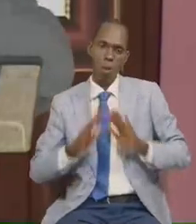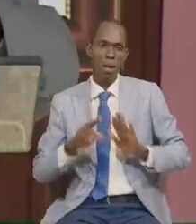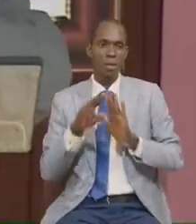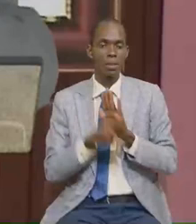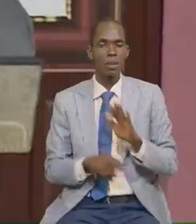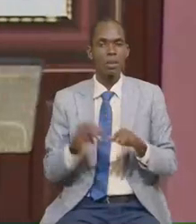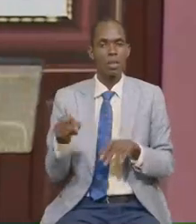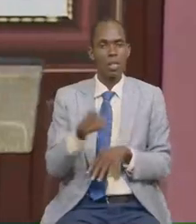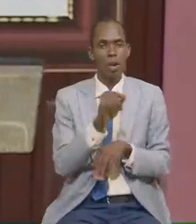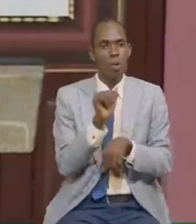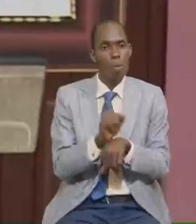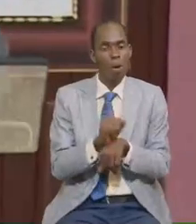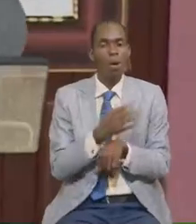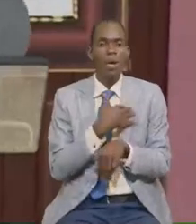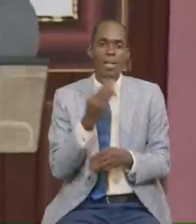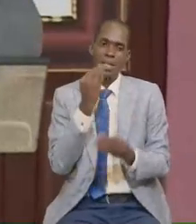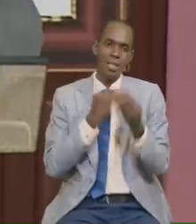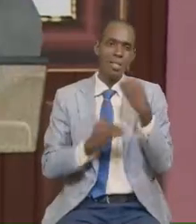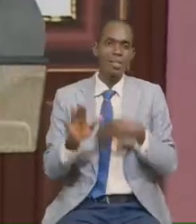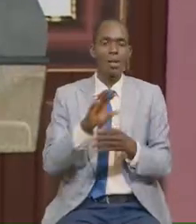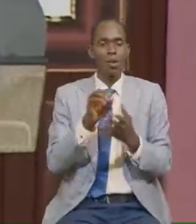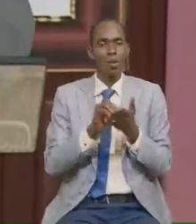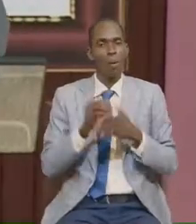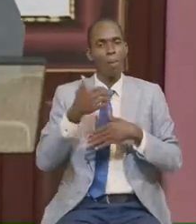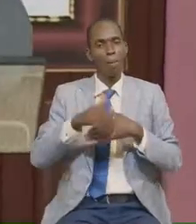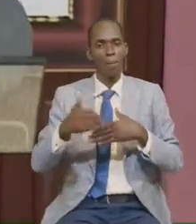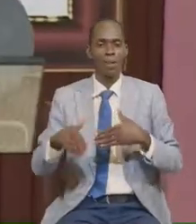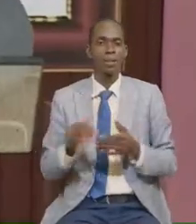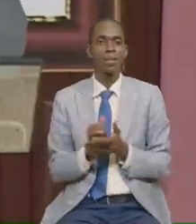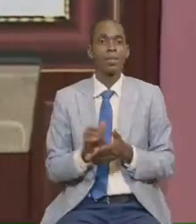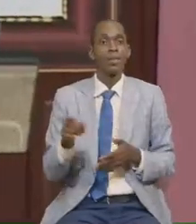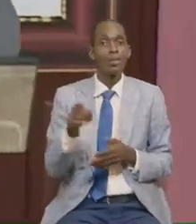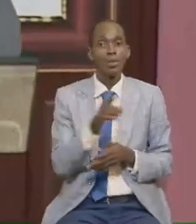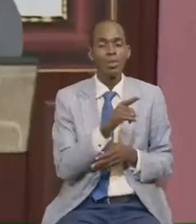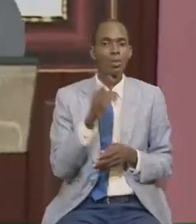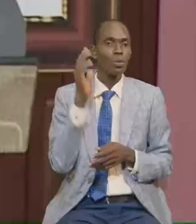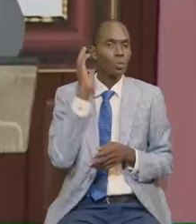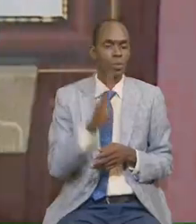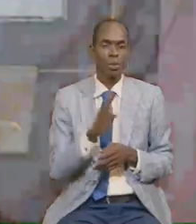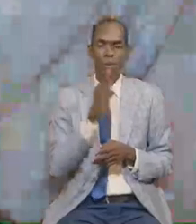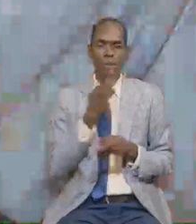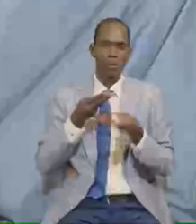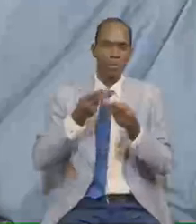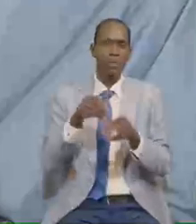manger leur propre père qui sera obéissant au nom de Jésus